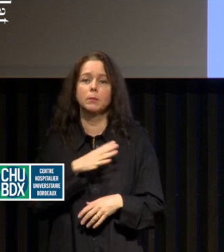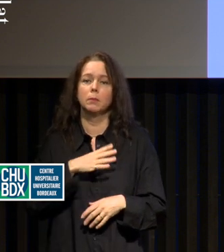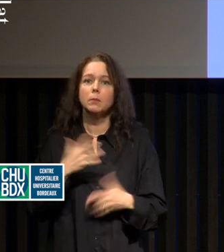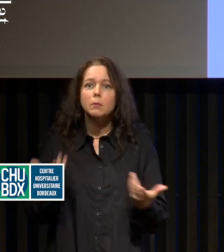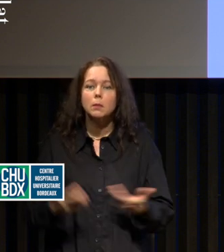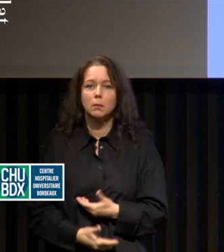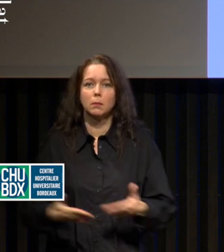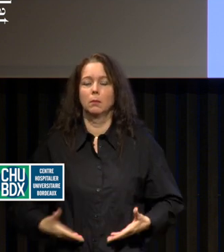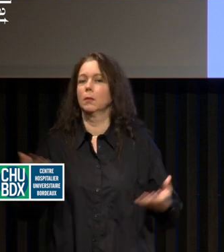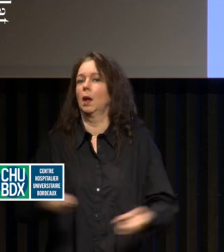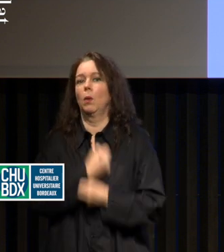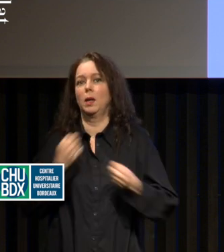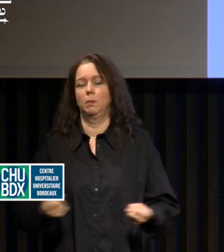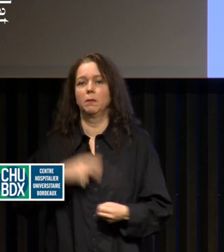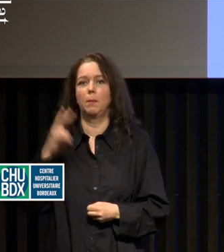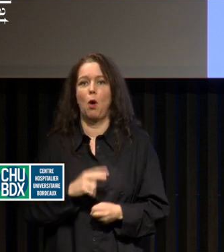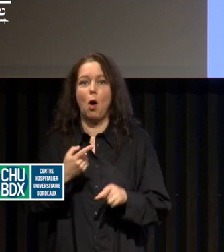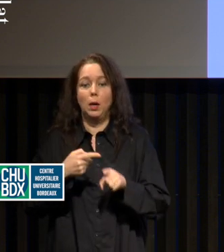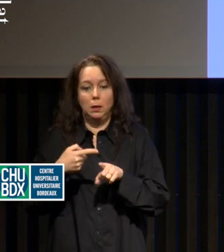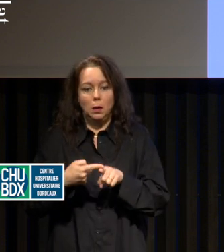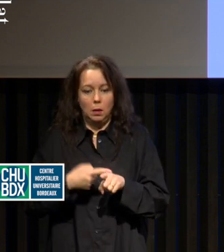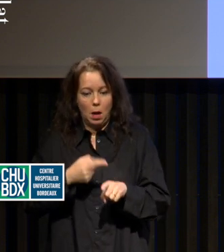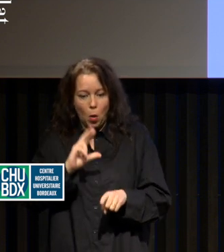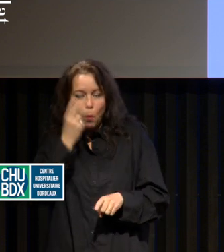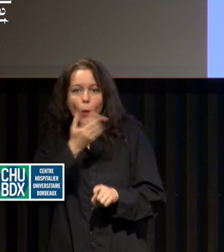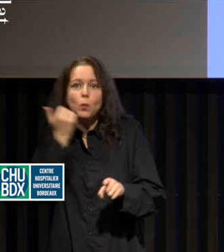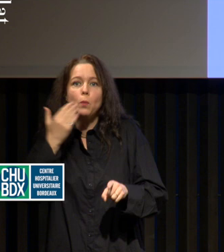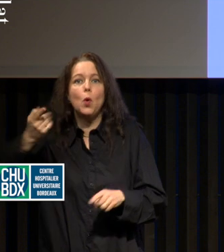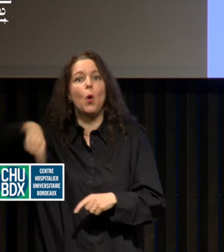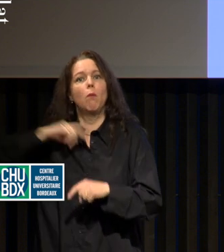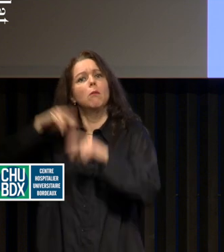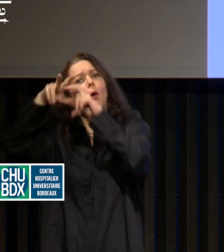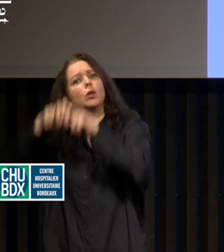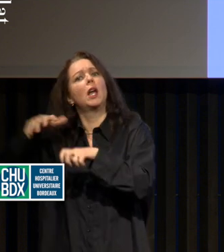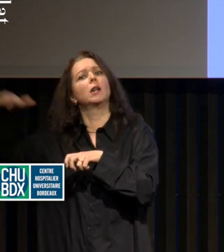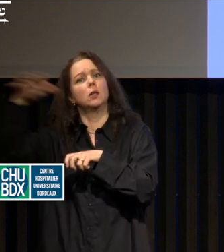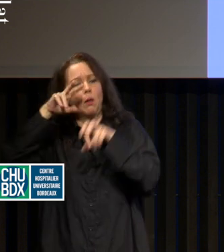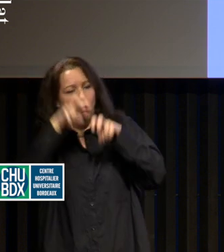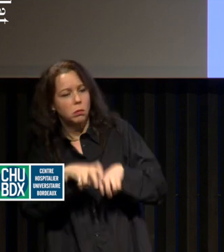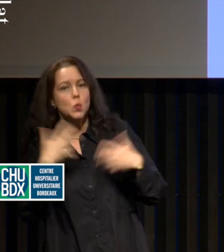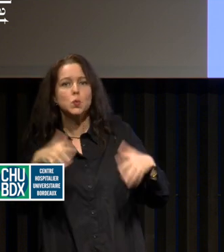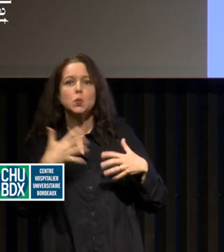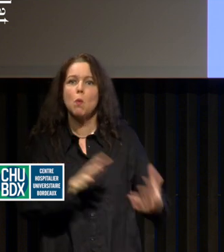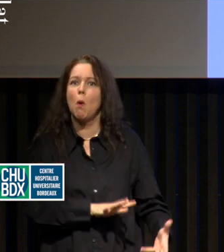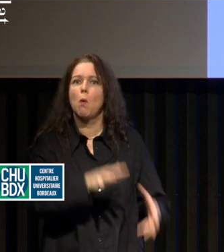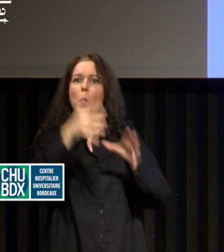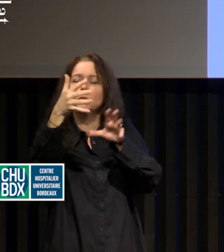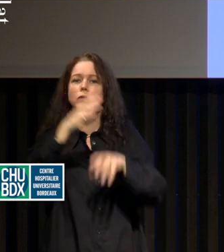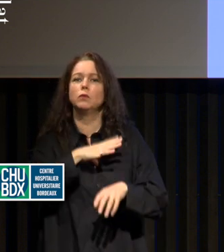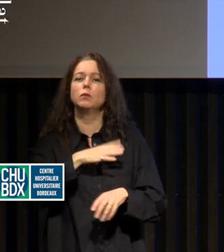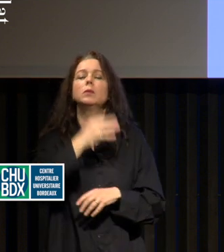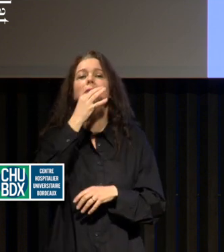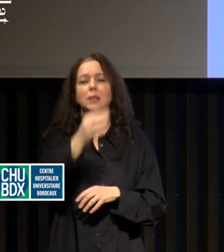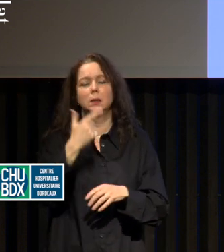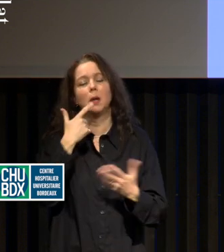à mieux comprendre, mais je dois avouer que la recherche, elle a fait beaucoup de progrès. Et je vous dirai dans quelle mesure, tout à l'heure, avec les techniques de biologie moléculaire,